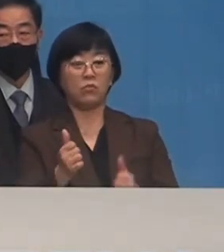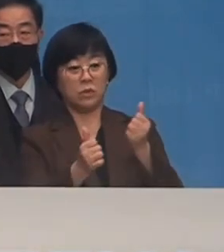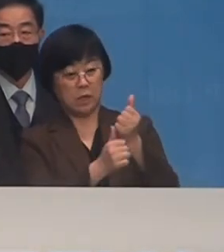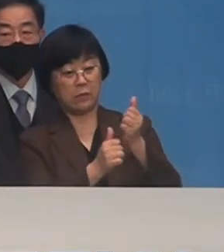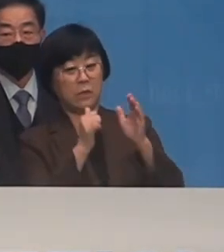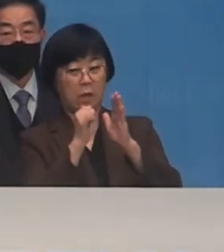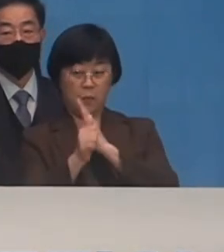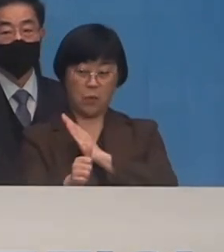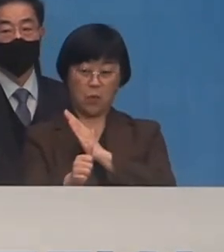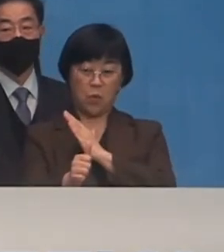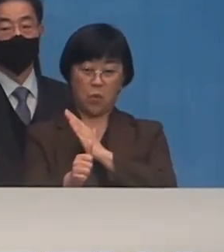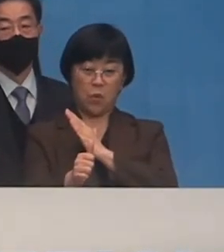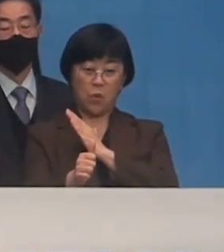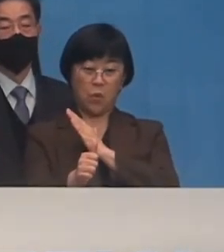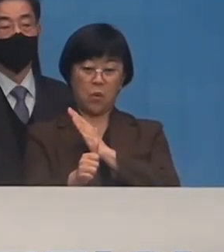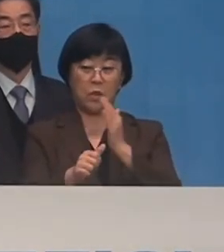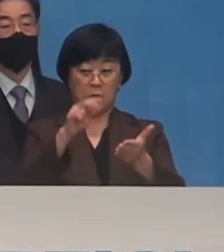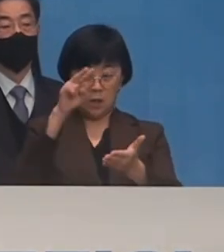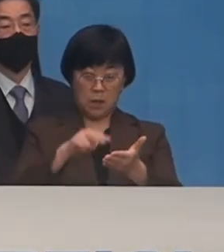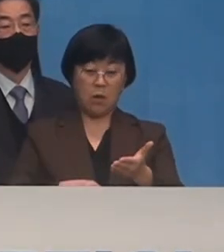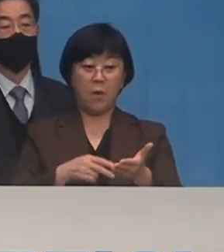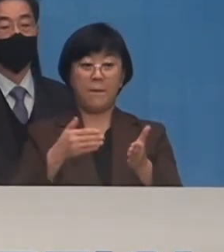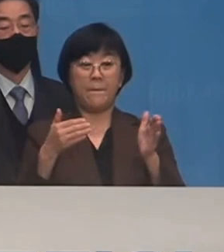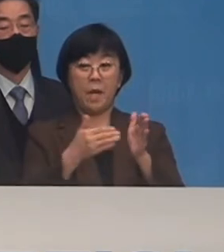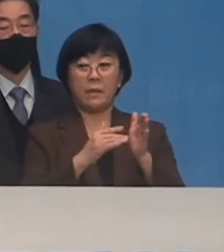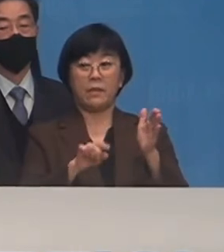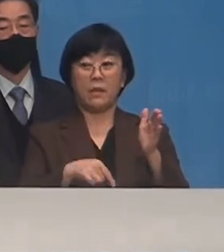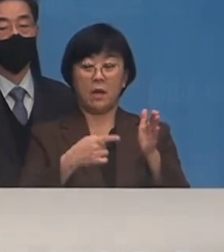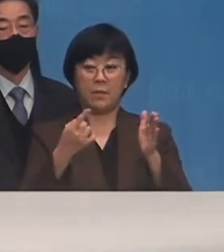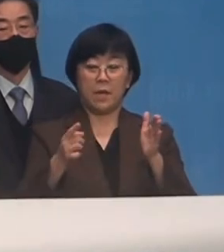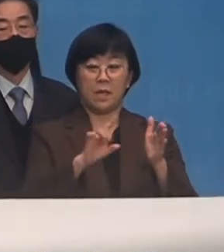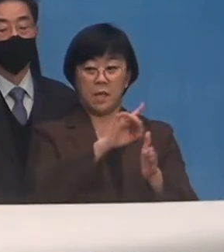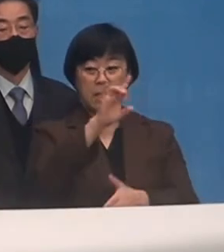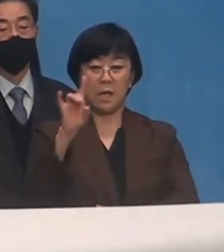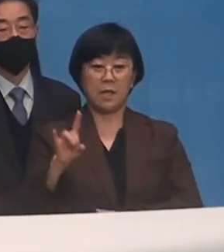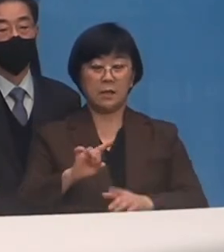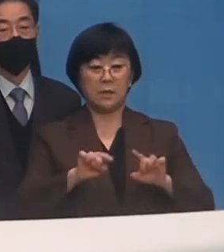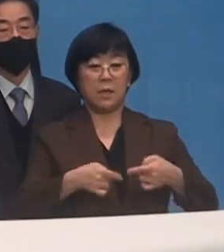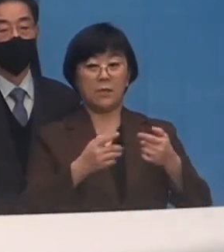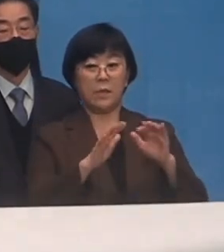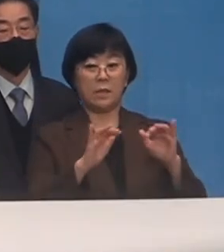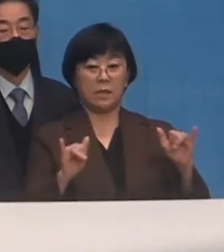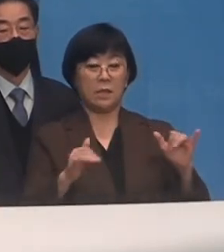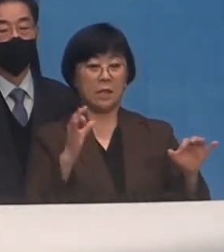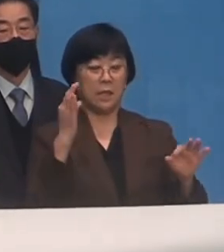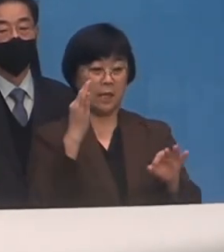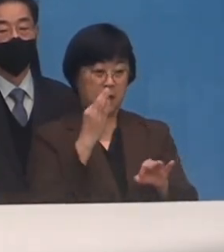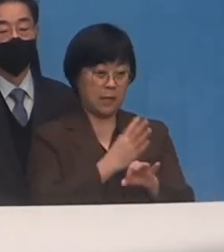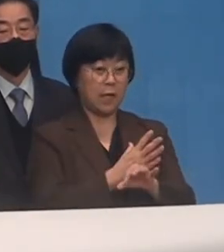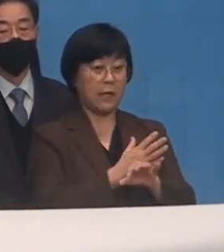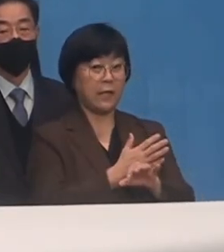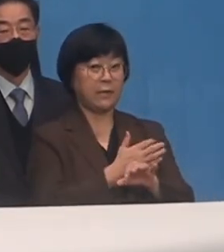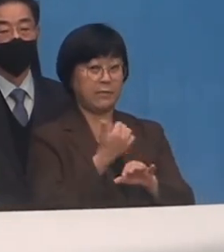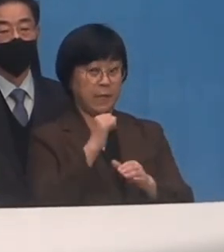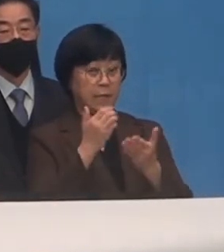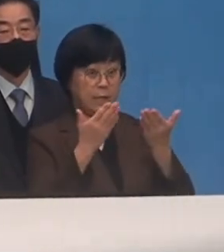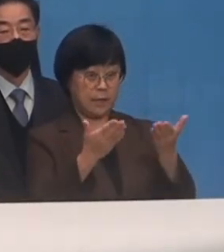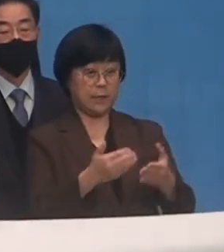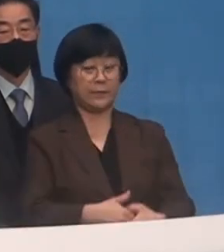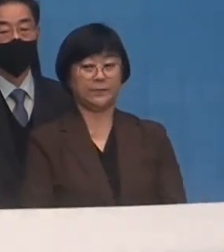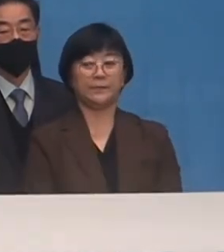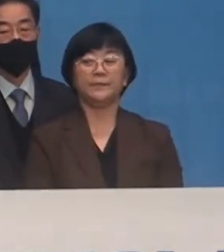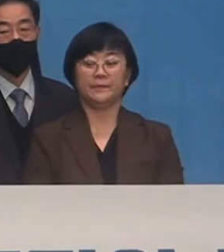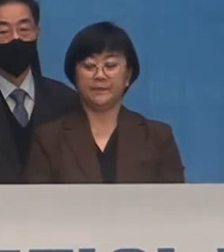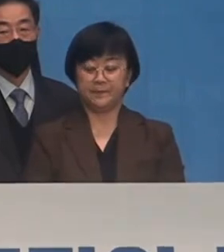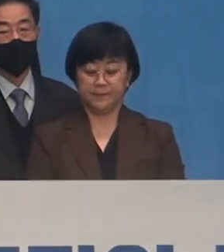위원장님이 대표로 기자회견문 낭독하고 나서 각 참여자의 간단한 멘트 좀 발표할 수